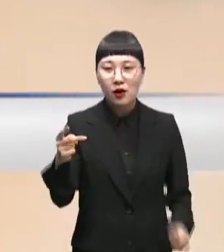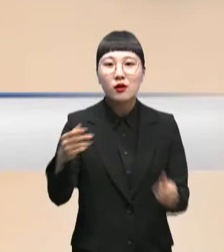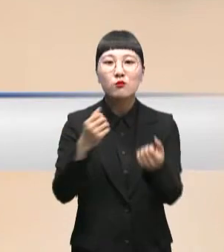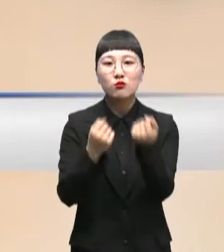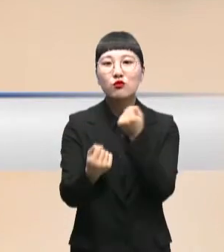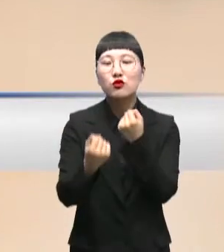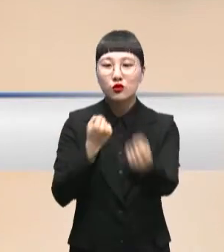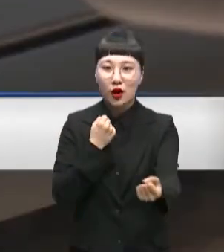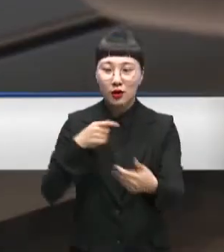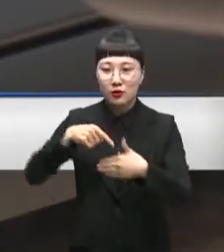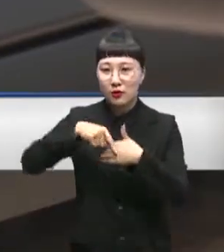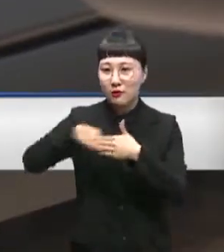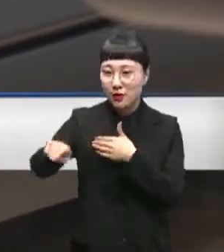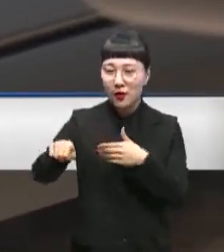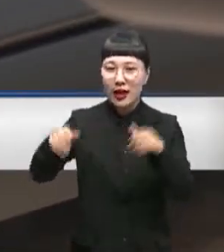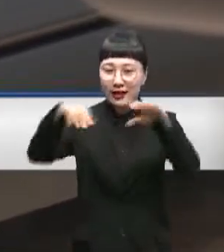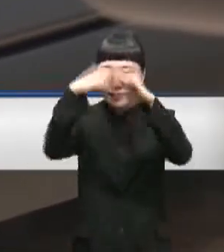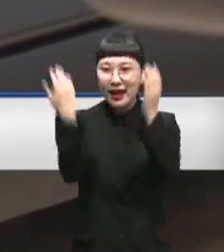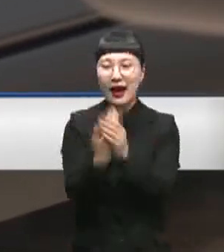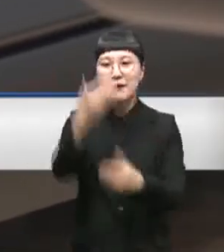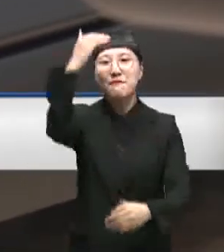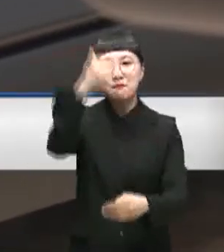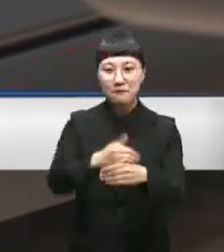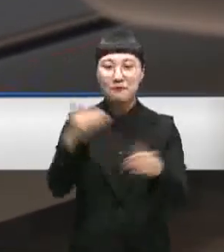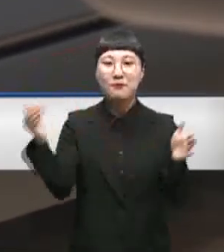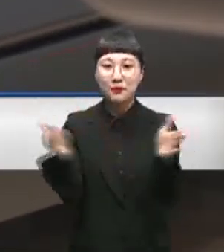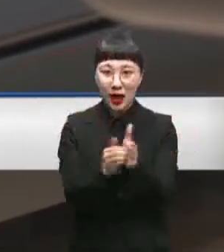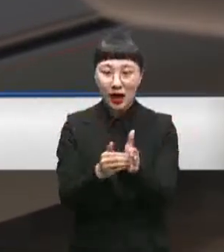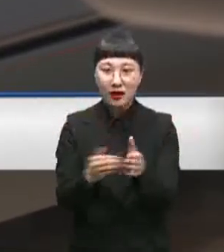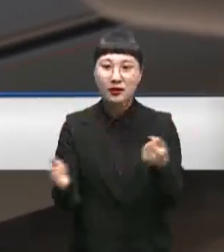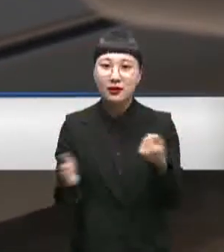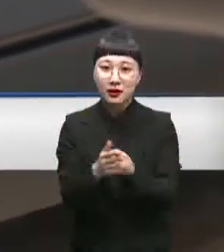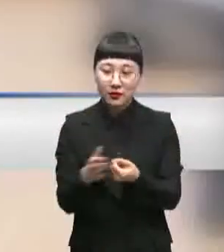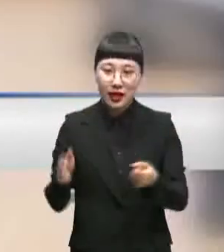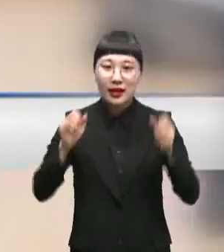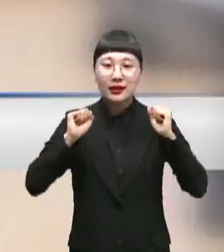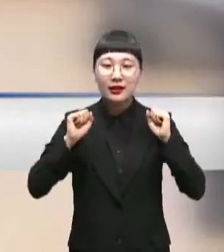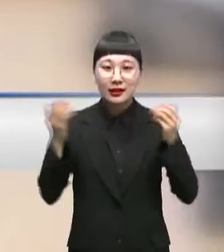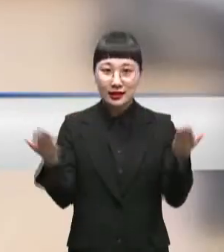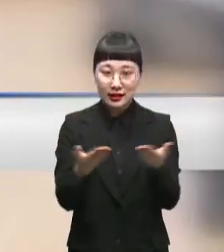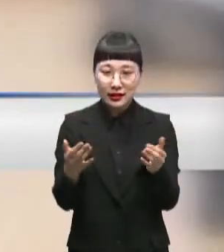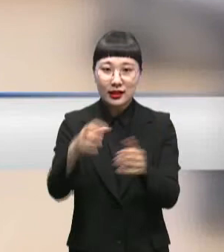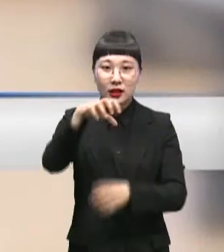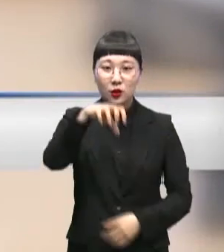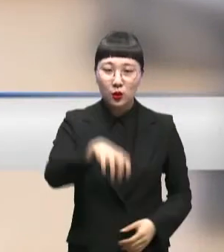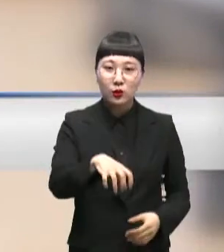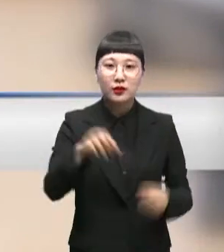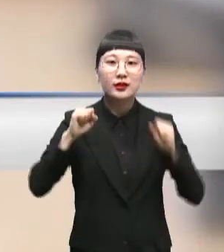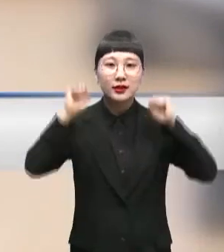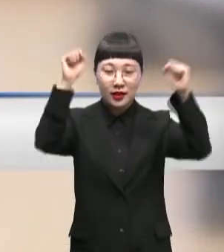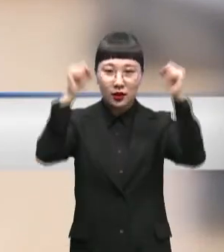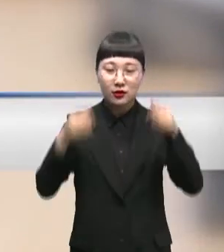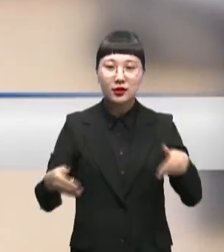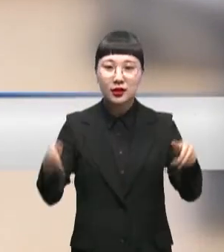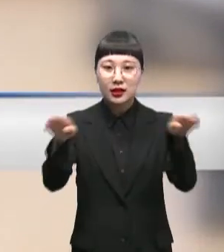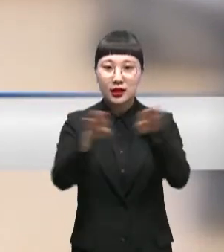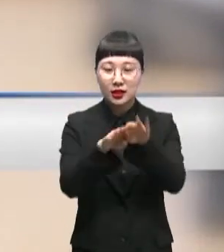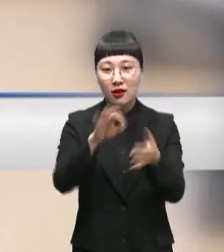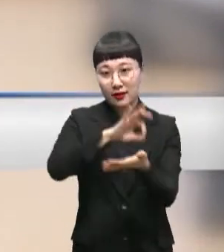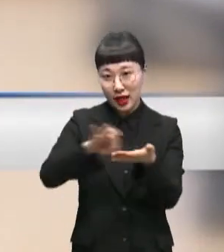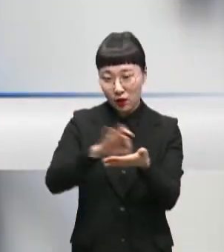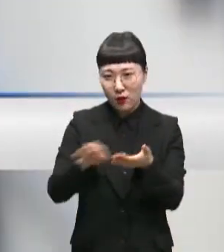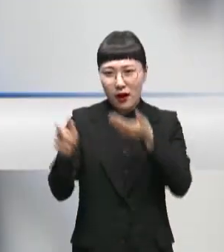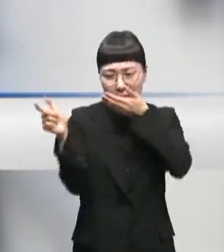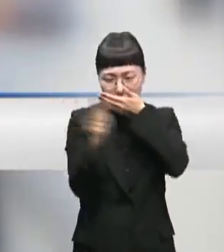폐쇄 했습니다 반면에 그동안 고충이 컸던 직장운 동경 부여 서적 선수들에게 대한 체육시설 가 사용은 철저한